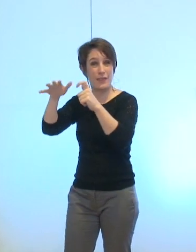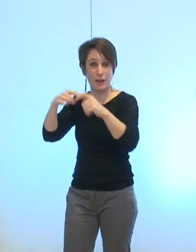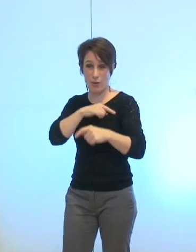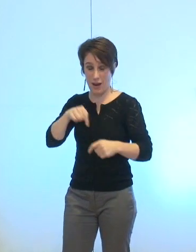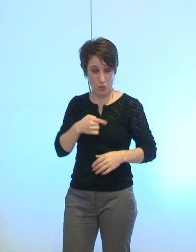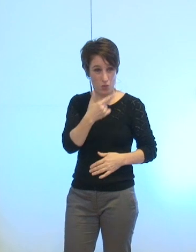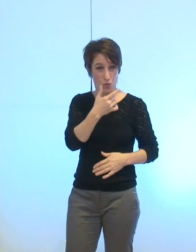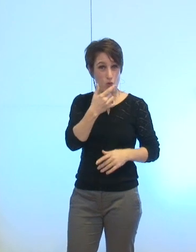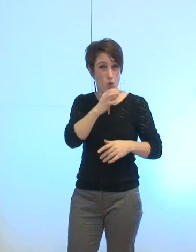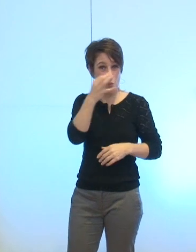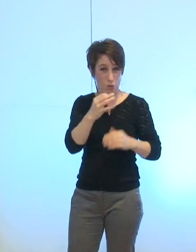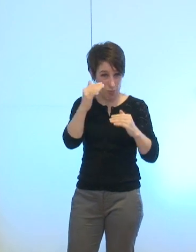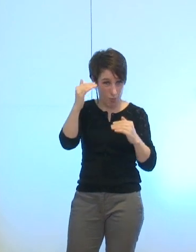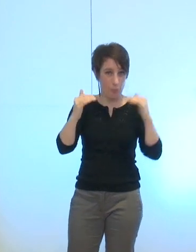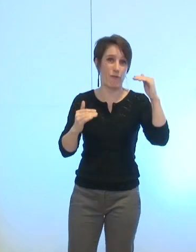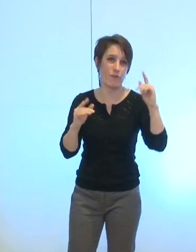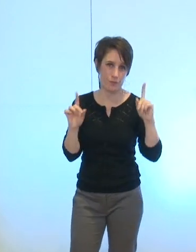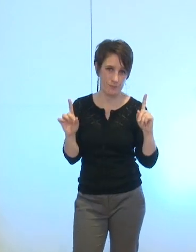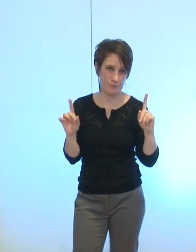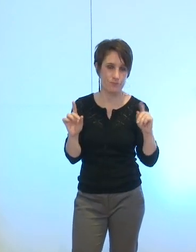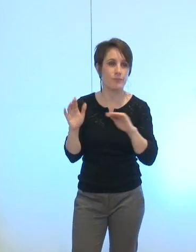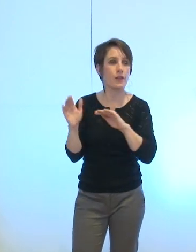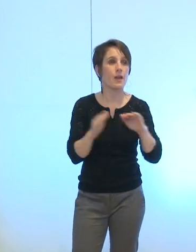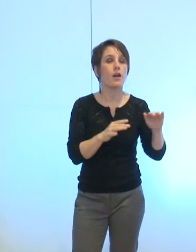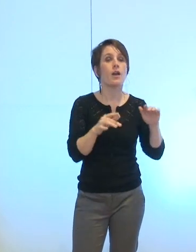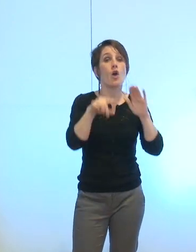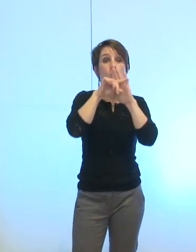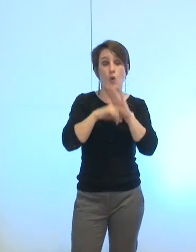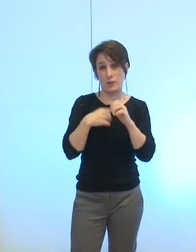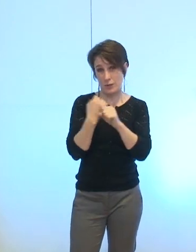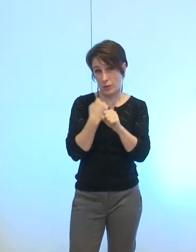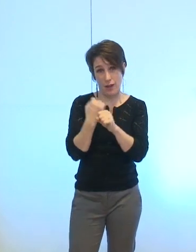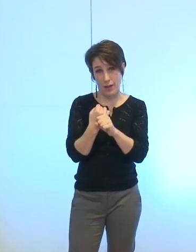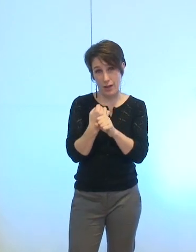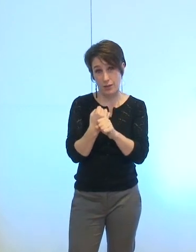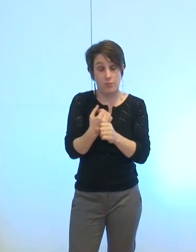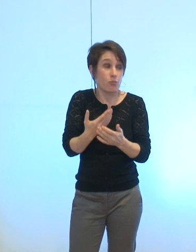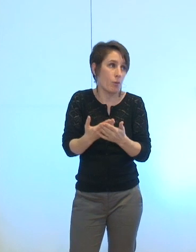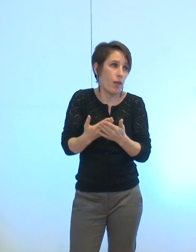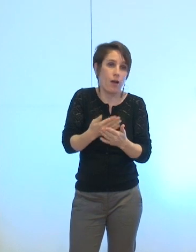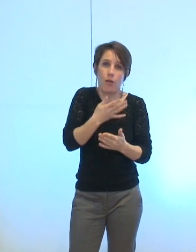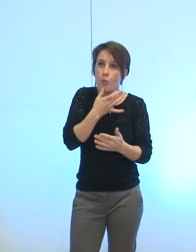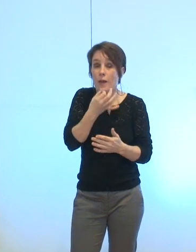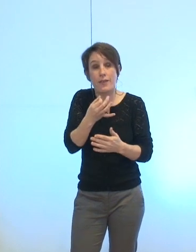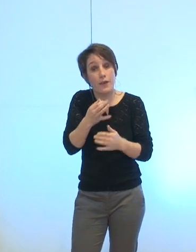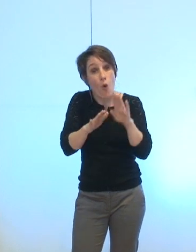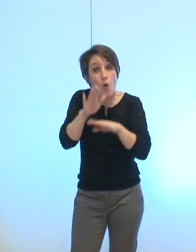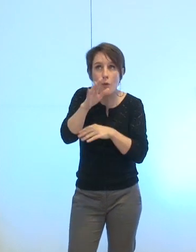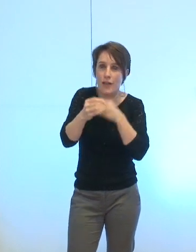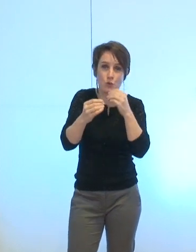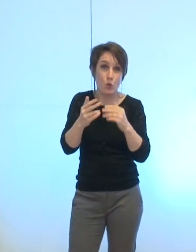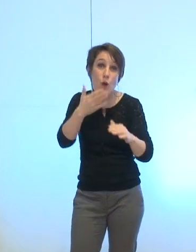locales les conditions de travail oou là à l'inverse on ne peut pas parler d'augmentation ou d'amélioration mais plutôt